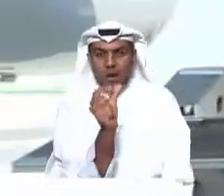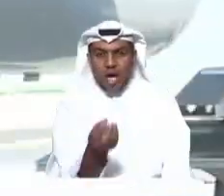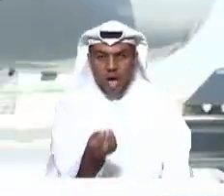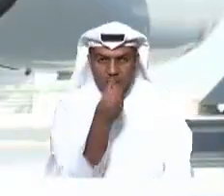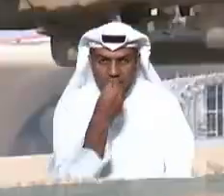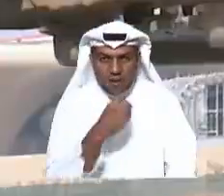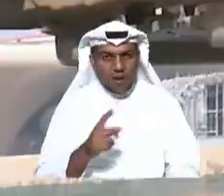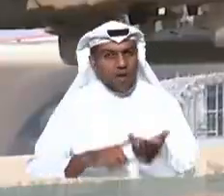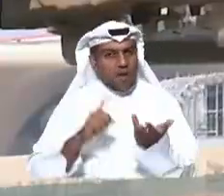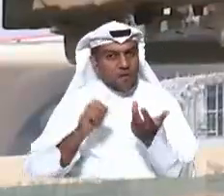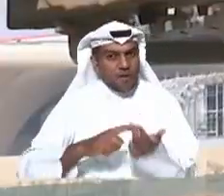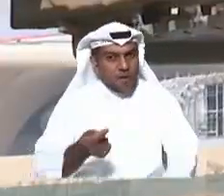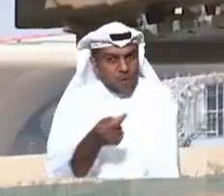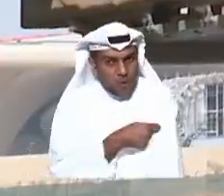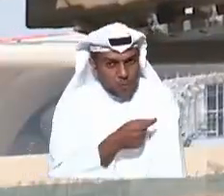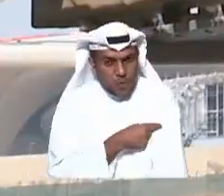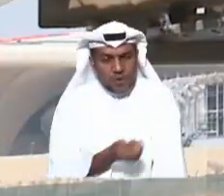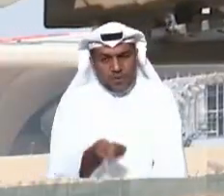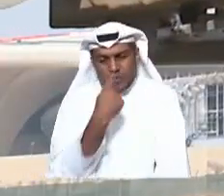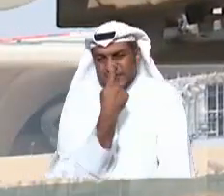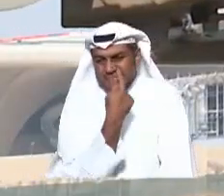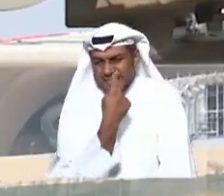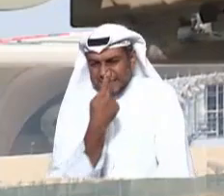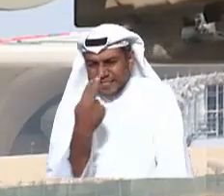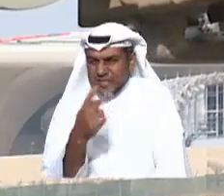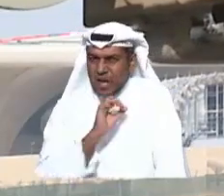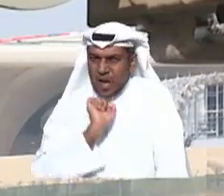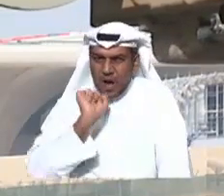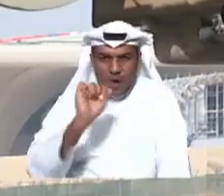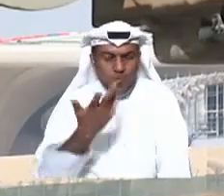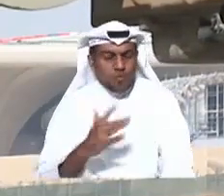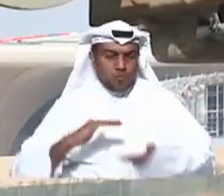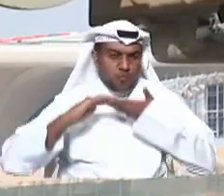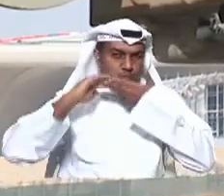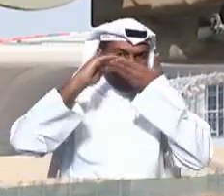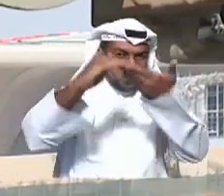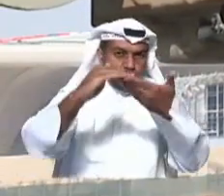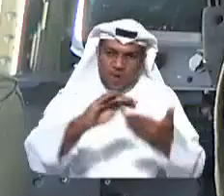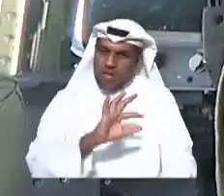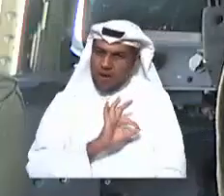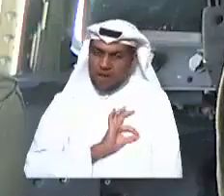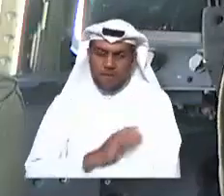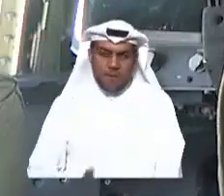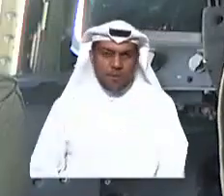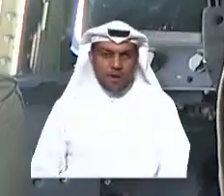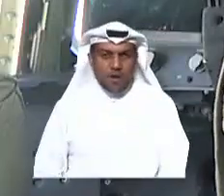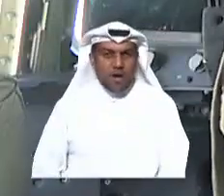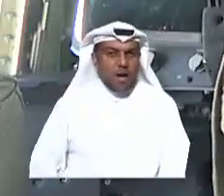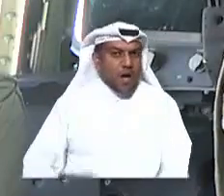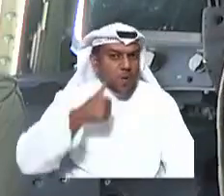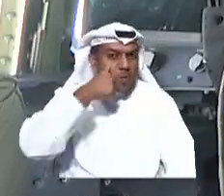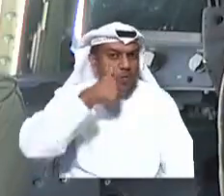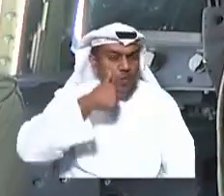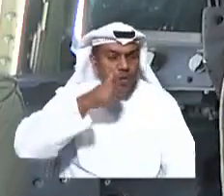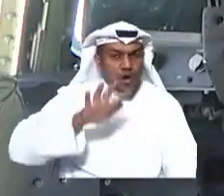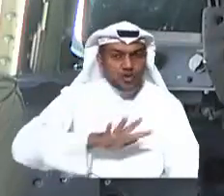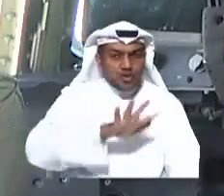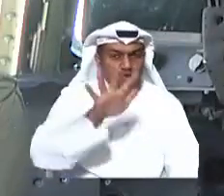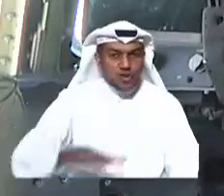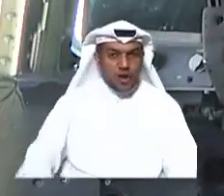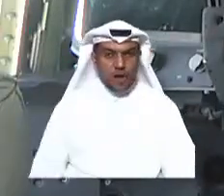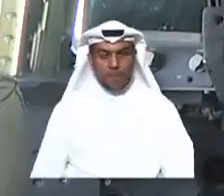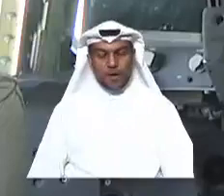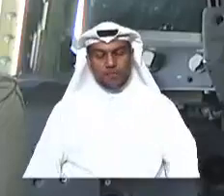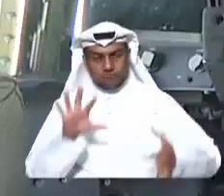المواد الغذائية والصحية لإيصالها إلى الشعب السوداني الشقيق. بالتنسيق ما بين وزارة الخارجية ووزارة الدفاع، تقوم القوة